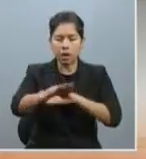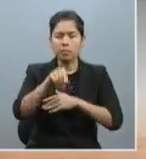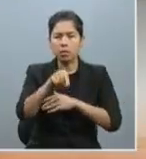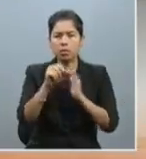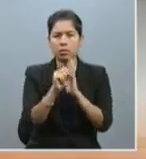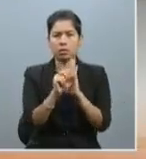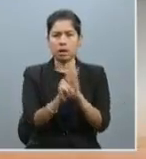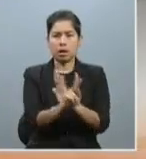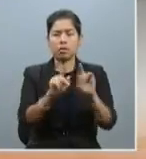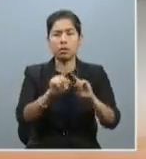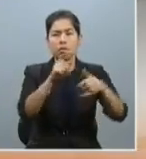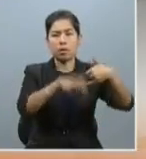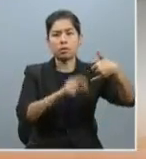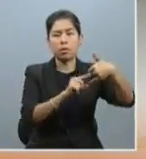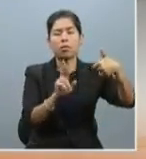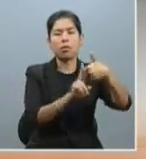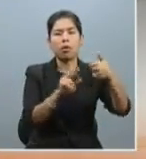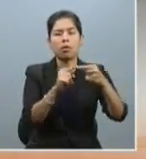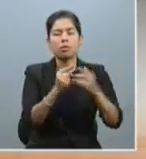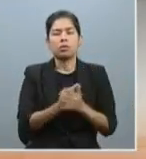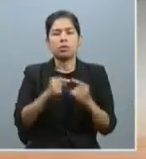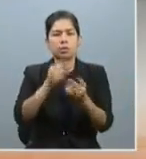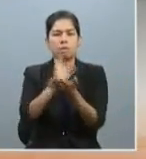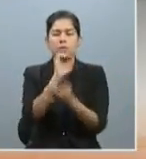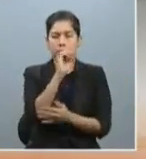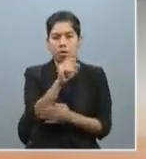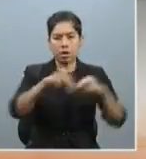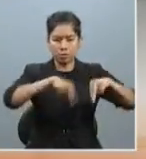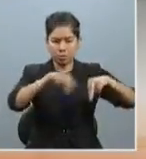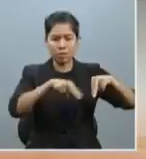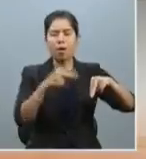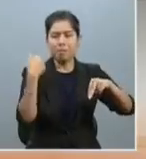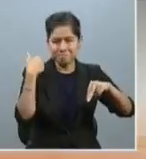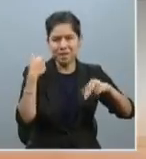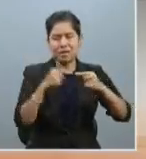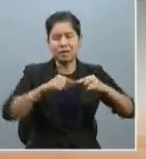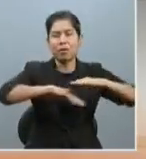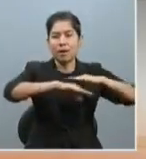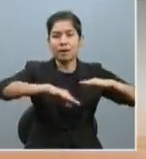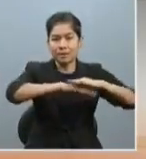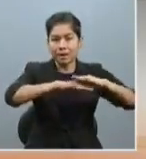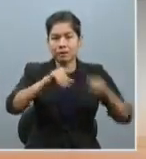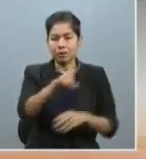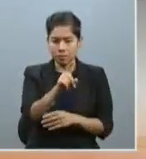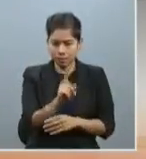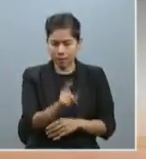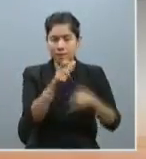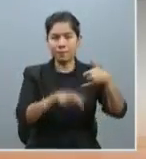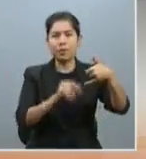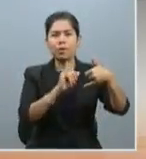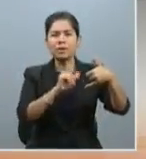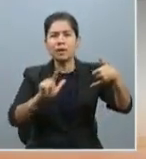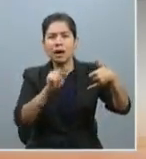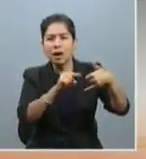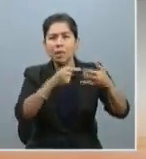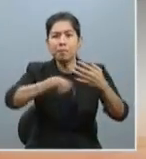ต่ว่าพลตำรวจเอกศิวราบอกว่าก็ยอมรับว่าจากการสืบสวนเนี่ยมีหลักฐานต้องสงสัยว่านางสาวยิ่งลักษณ์เดินทางไปด้าน